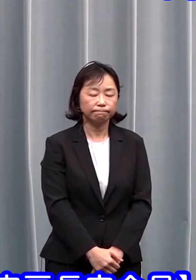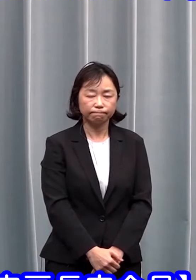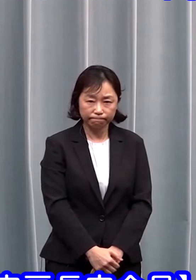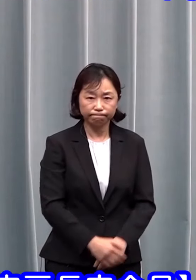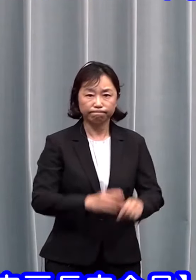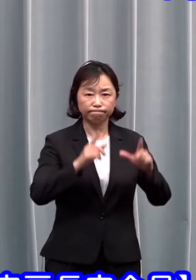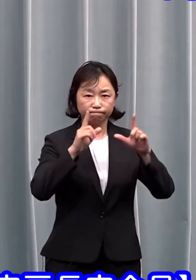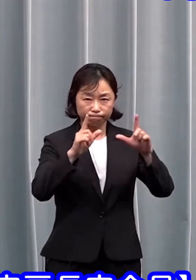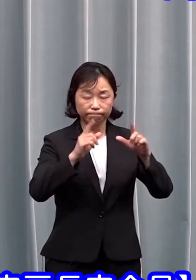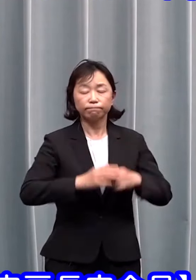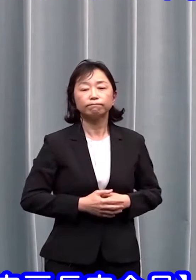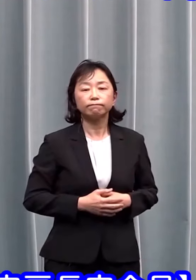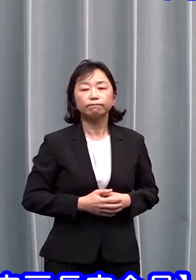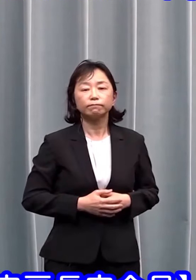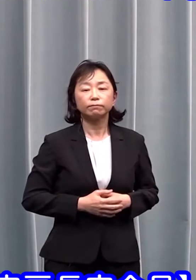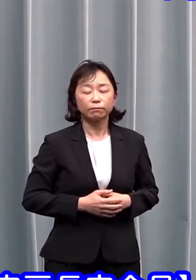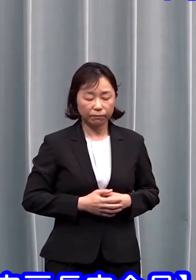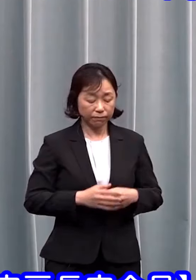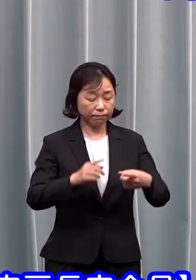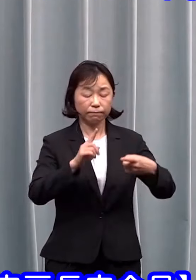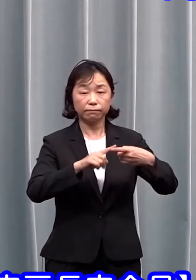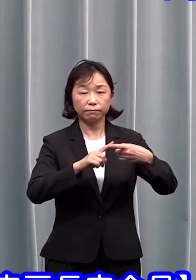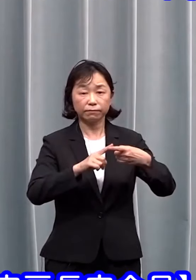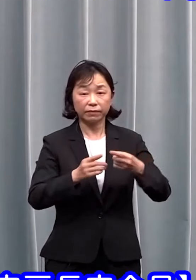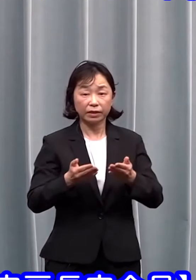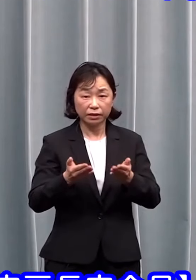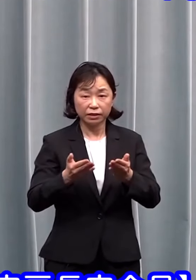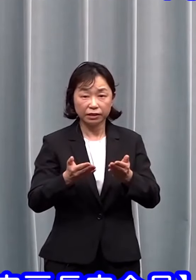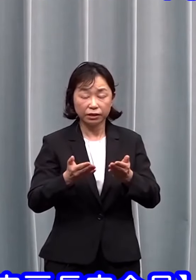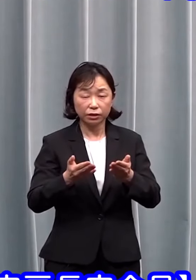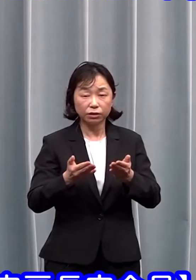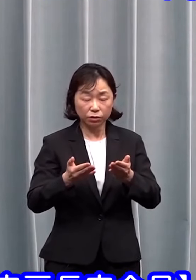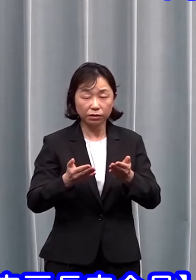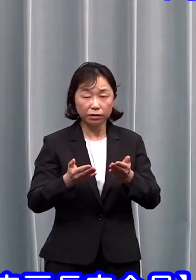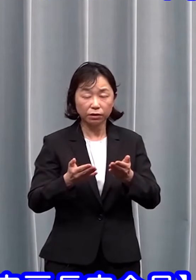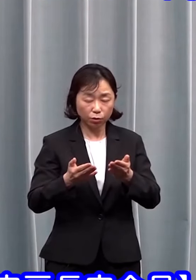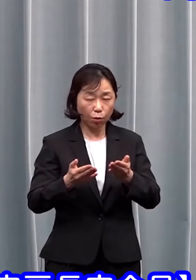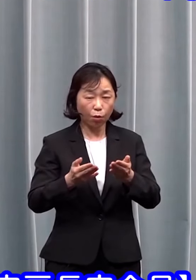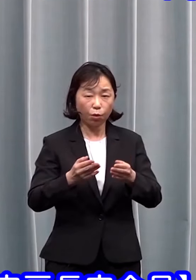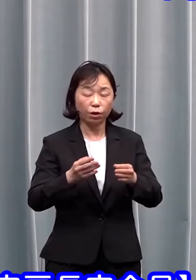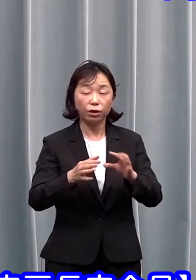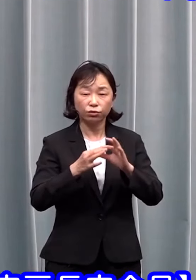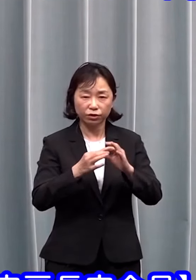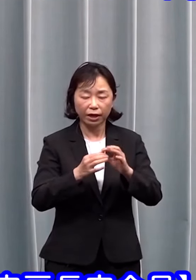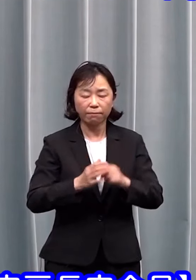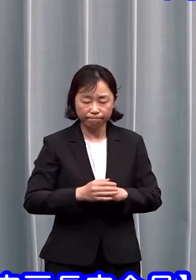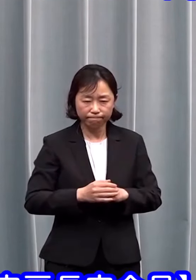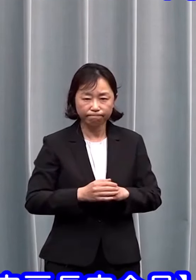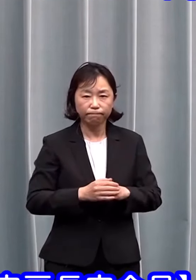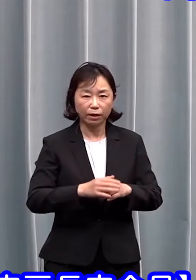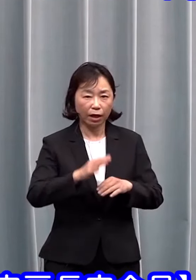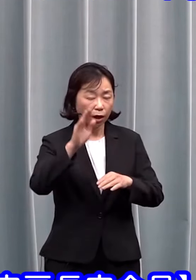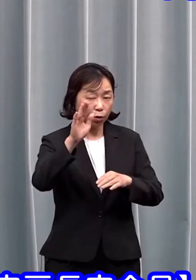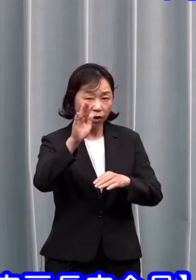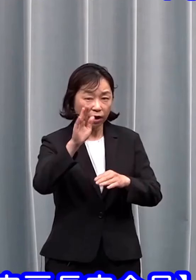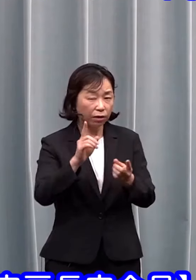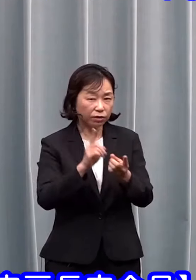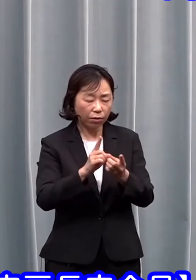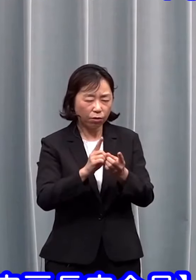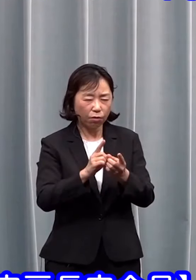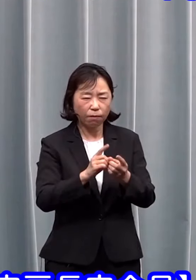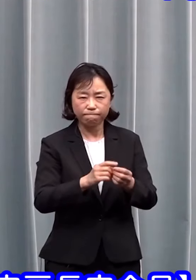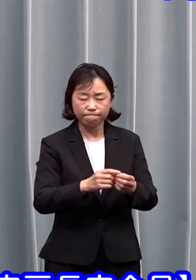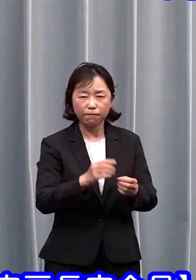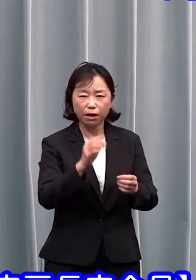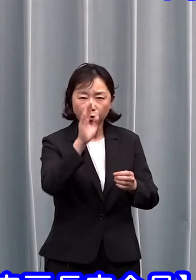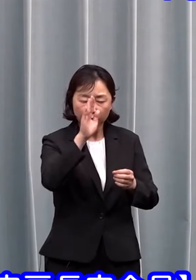はい、まず地震の教訓ということでございますが、震災の教訓については、今後の新たな震災対応に